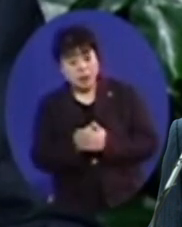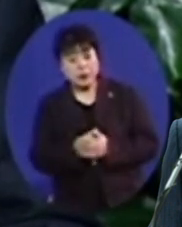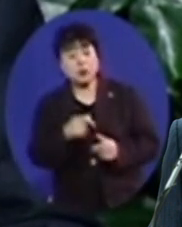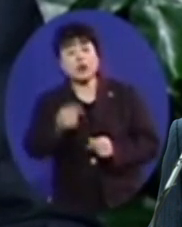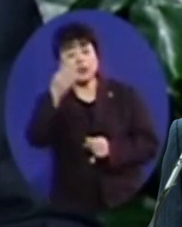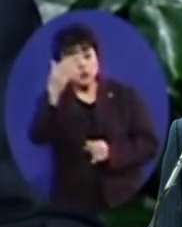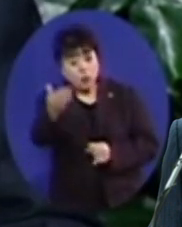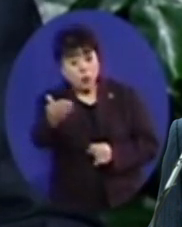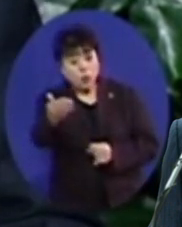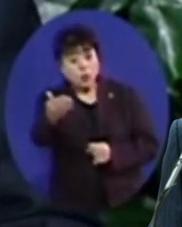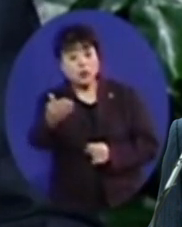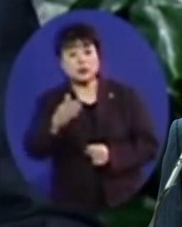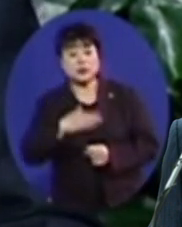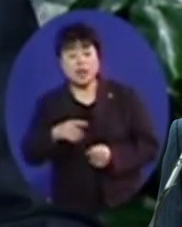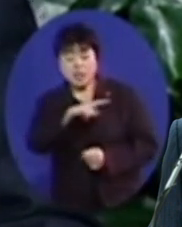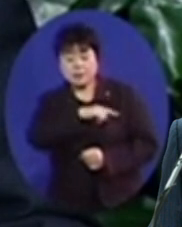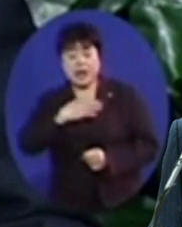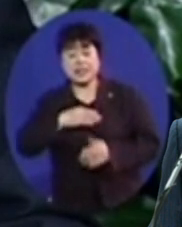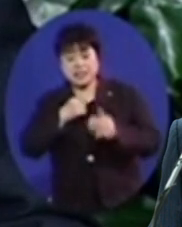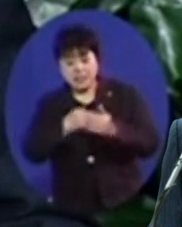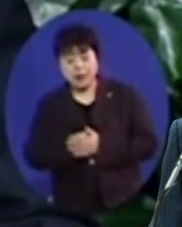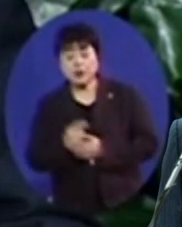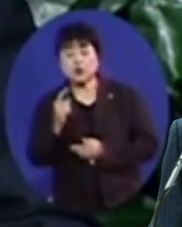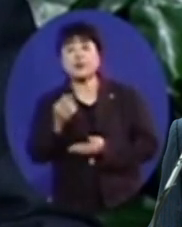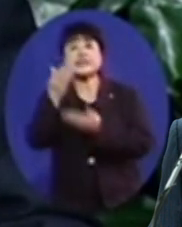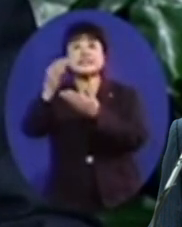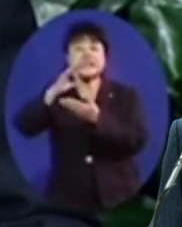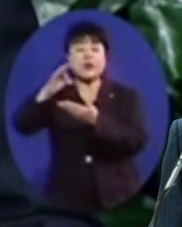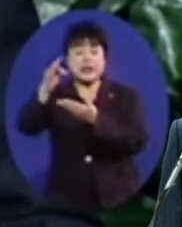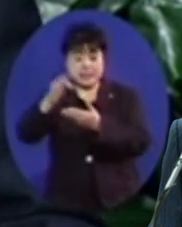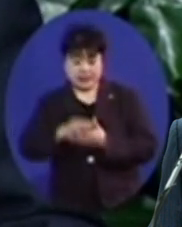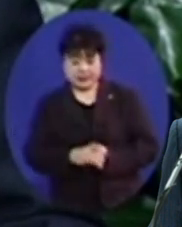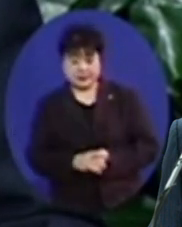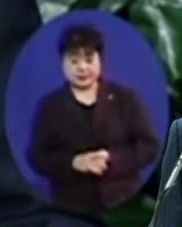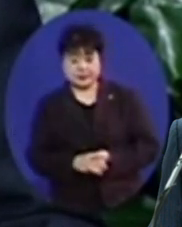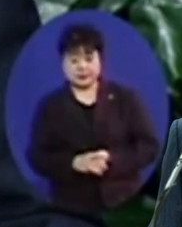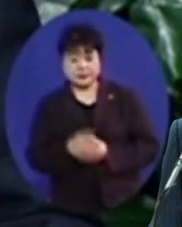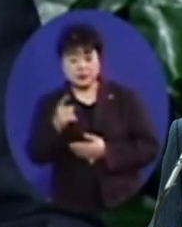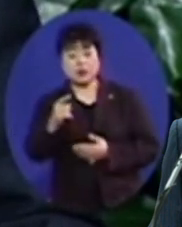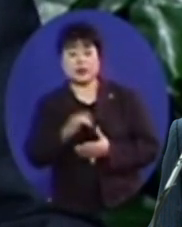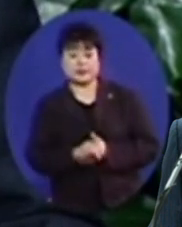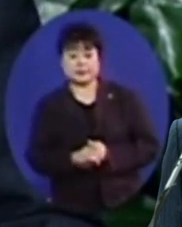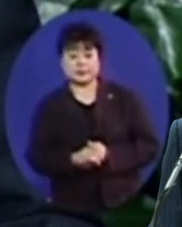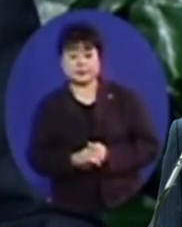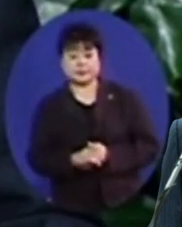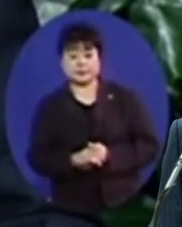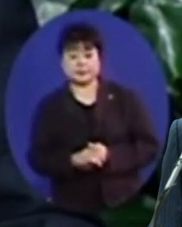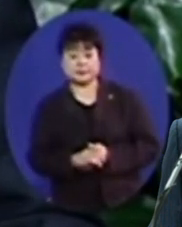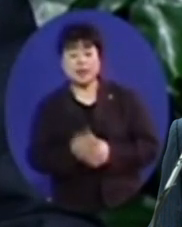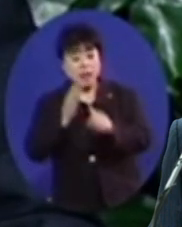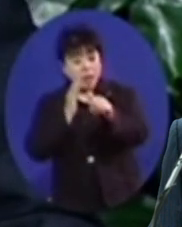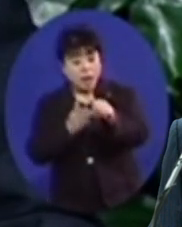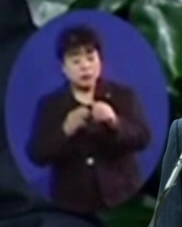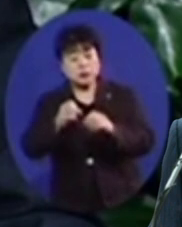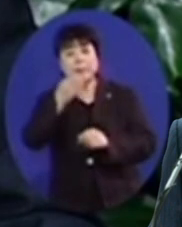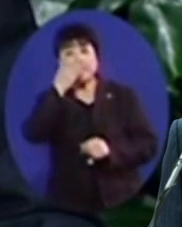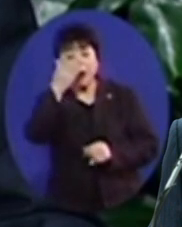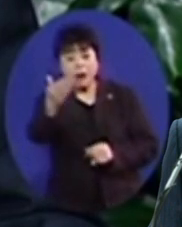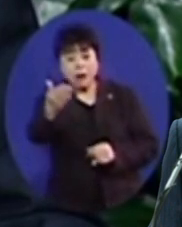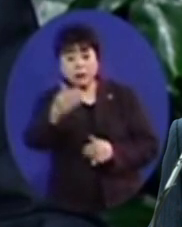건지리라. 제가 내 이름을 안즉 내가 저를 높이리라. 제가 내게 간구하리니 내가